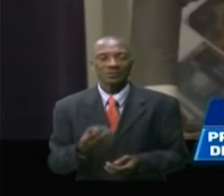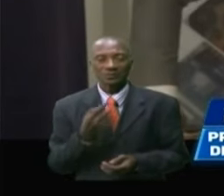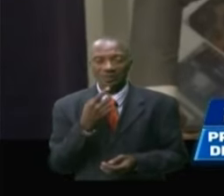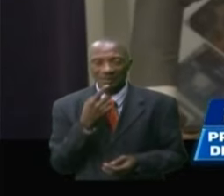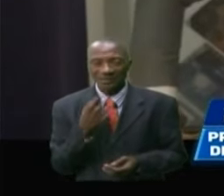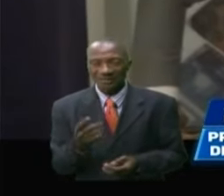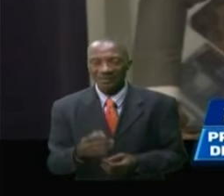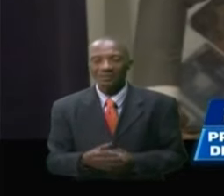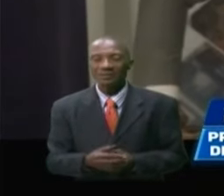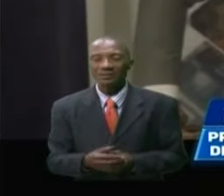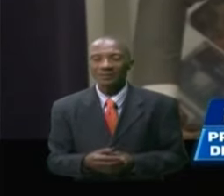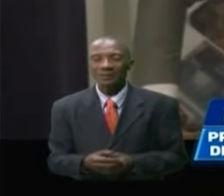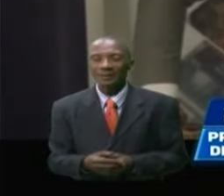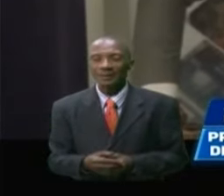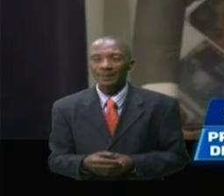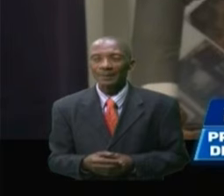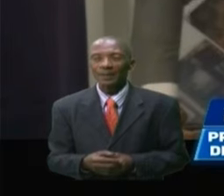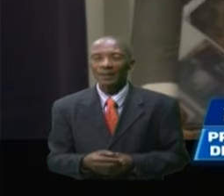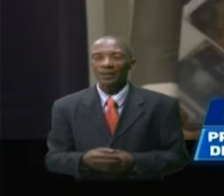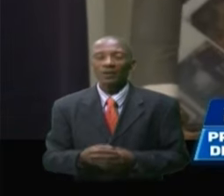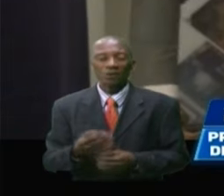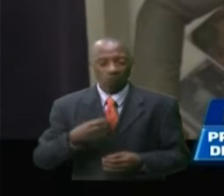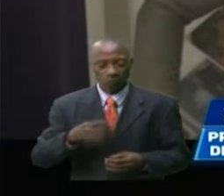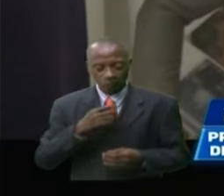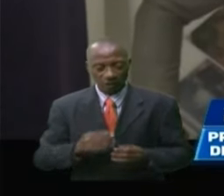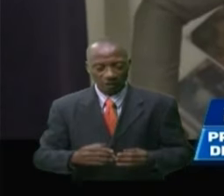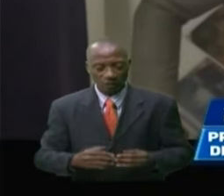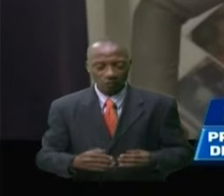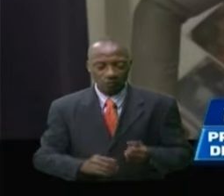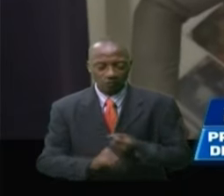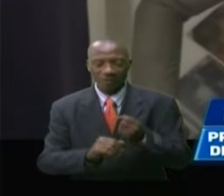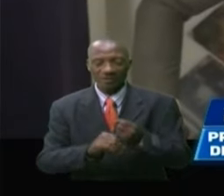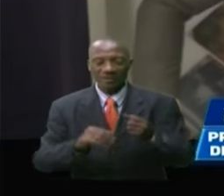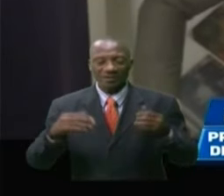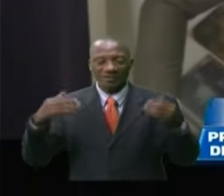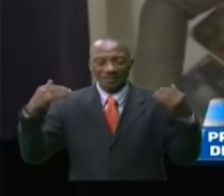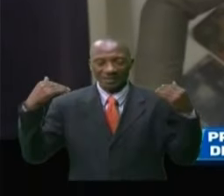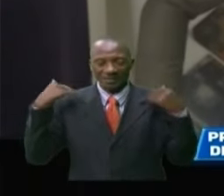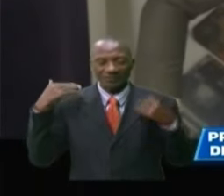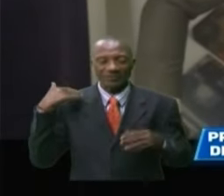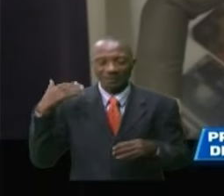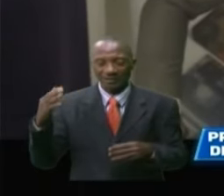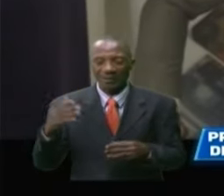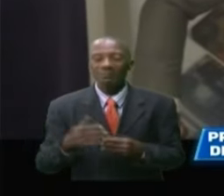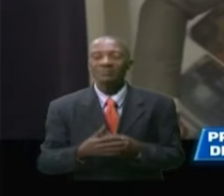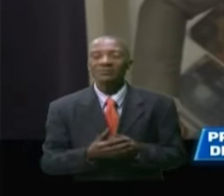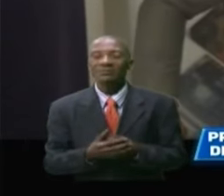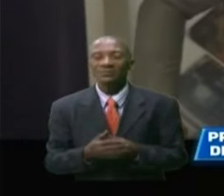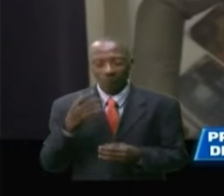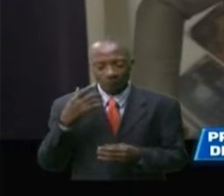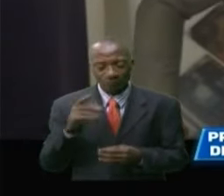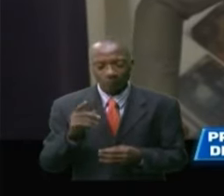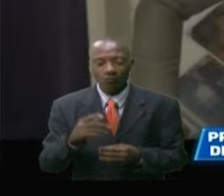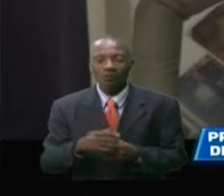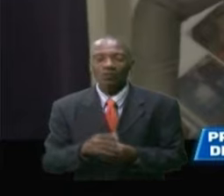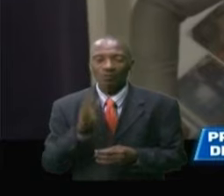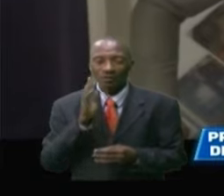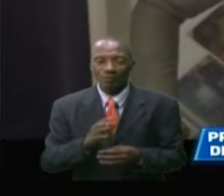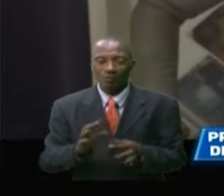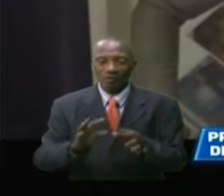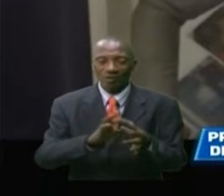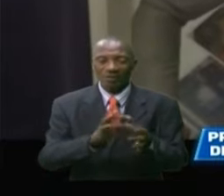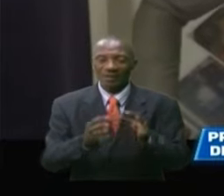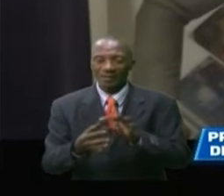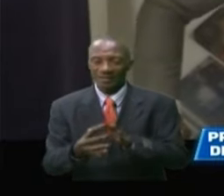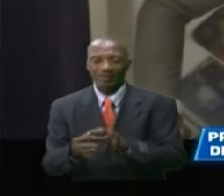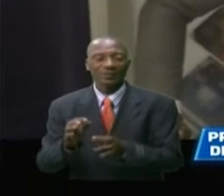permettra à cet établissement public afin de nous permettre de mener à bien nos missions en